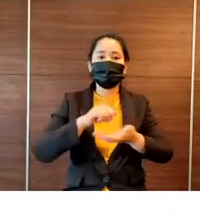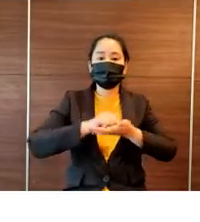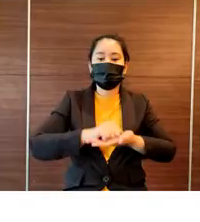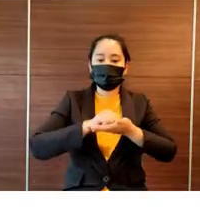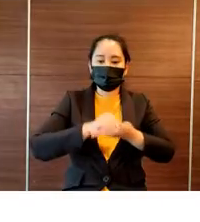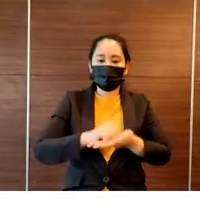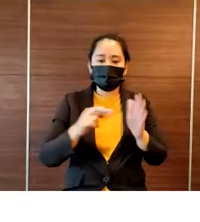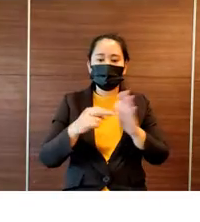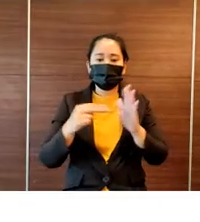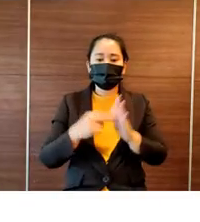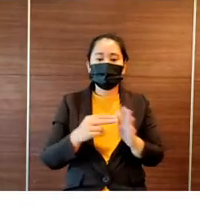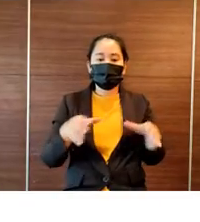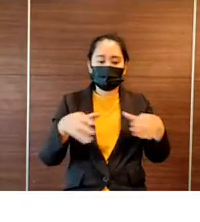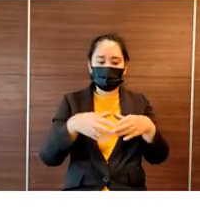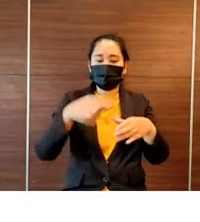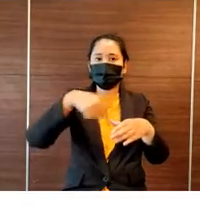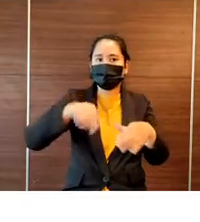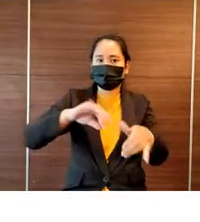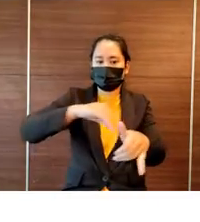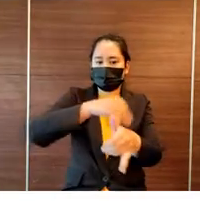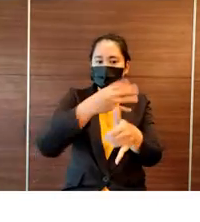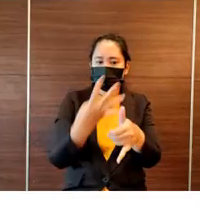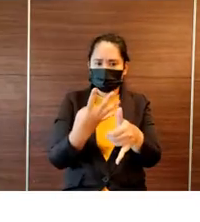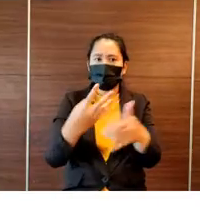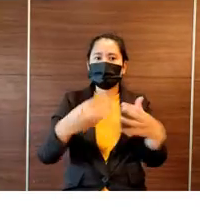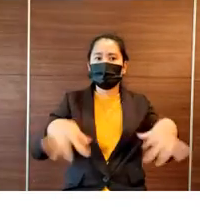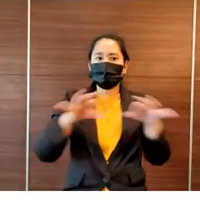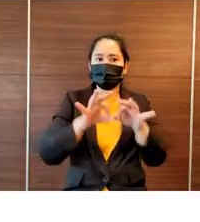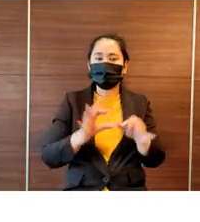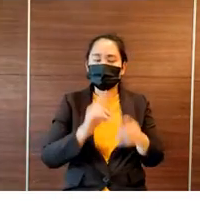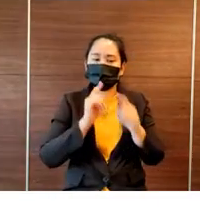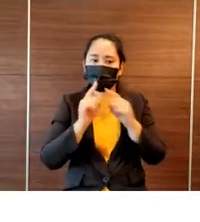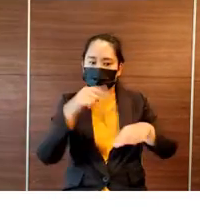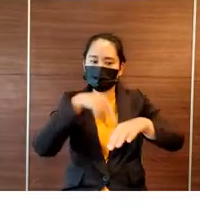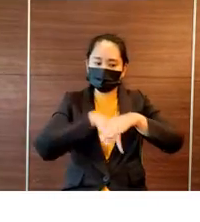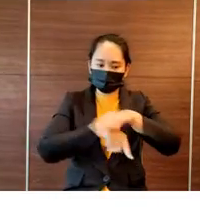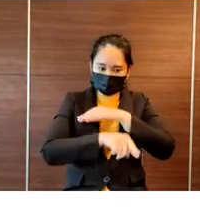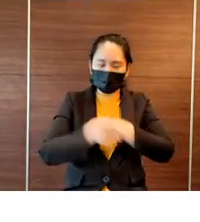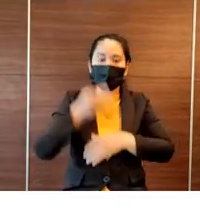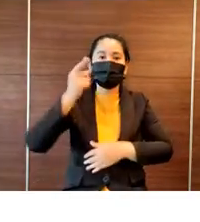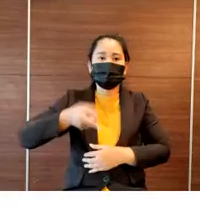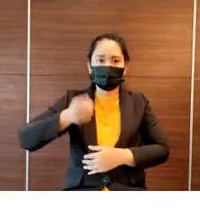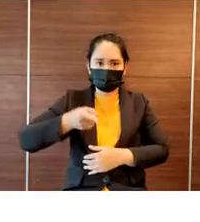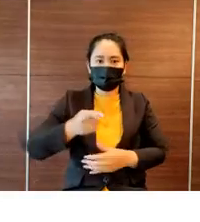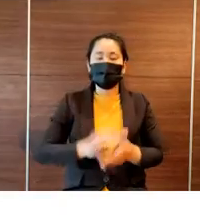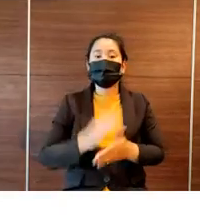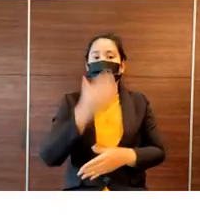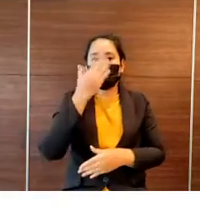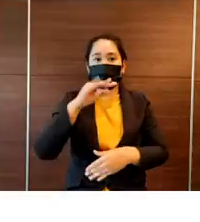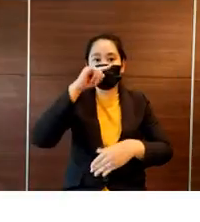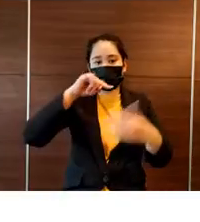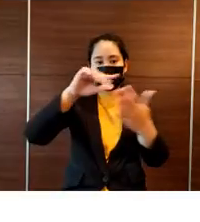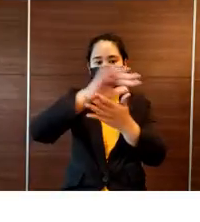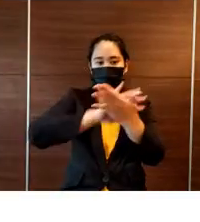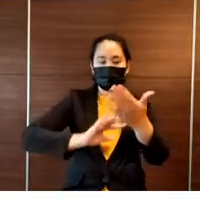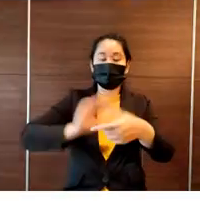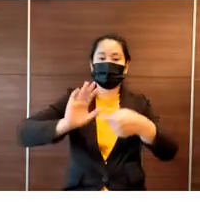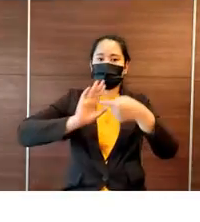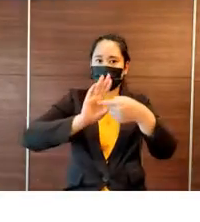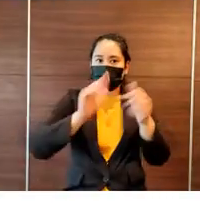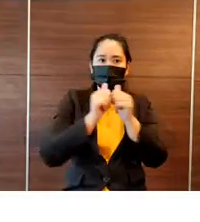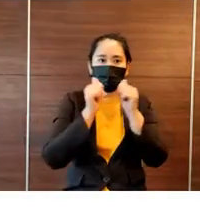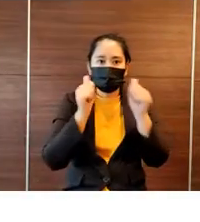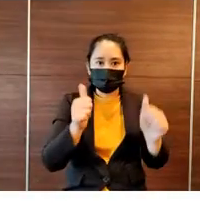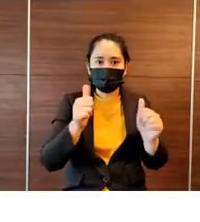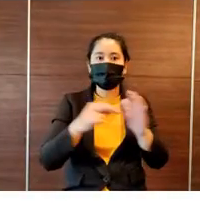คะเพราะว่าขนาดเฉพาะกลุ่มผู้มีความหลากหลายทางเพศยังจะต้องมีความลึกซึ้งมากเลยนะคะซึ่งเราก็ประเทศไทยเป็นตัวอย่างที่ดีมากแล้วนะคะในการ